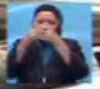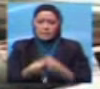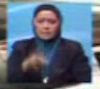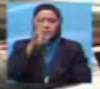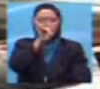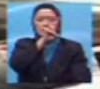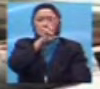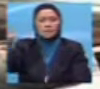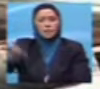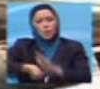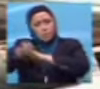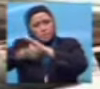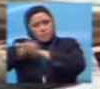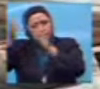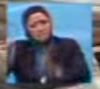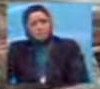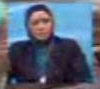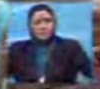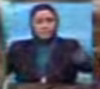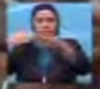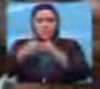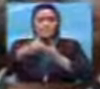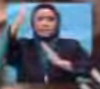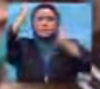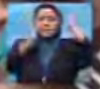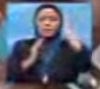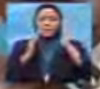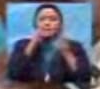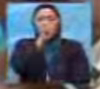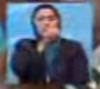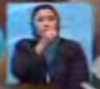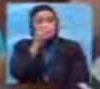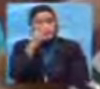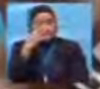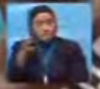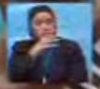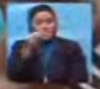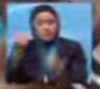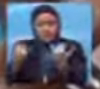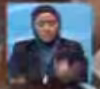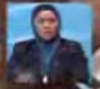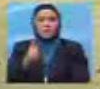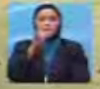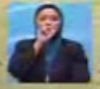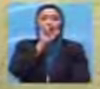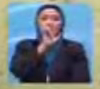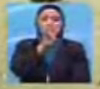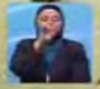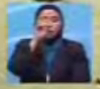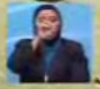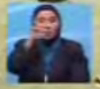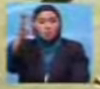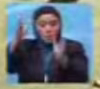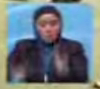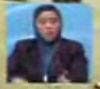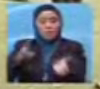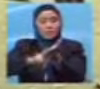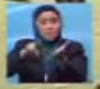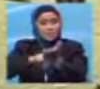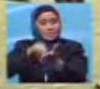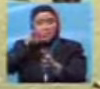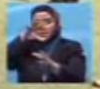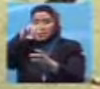pelarian Rohingya tiba di negara ini pada 2015 dan sehingga kini 70,000 orang berdaftar dan jumlah ini tidak termasuk etnik minoriti